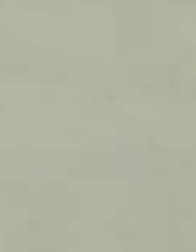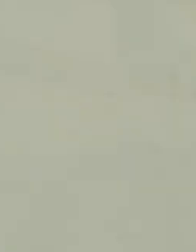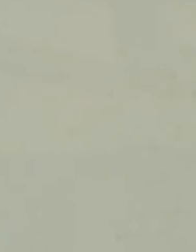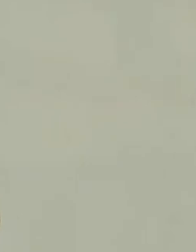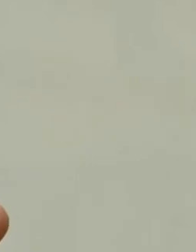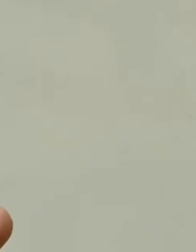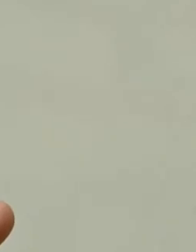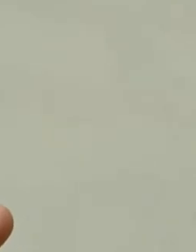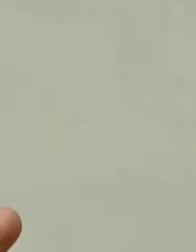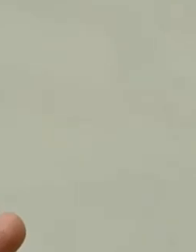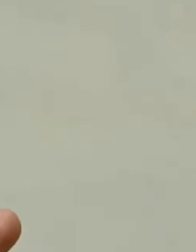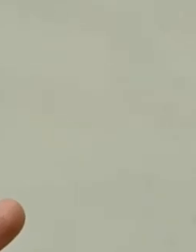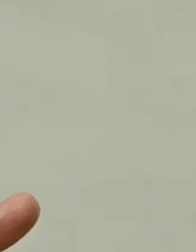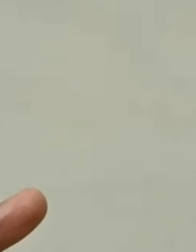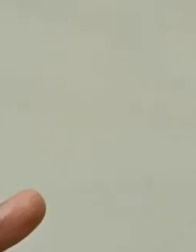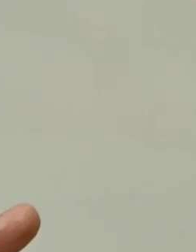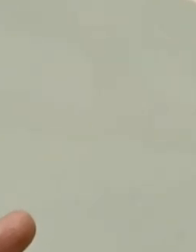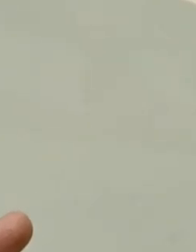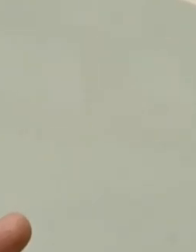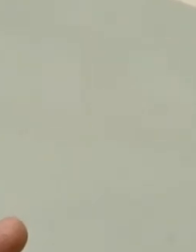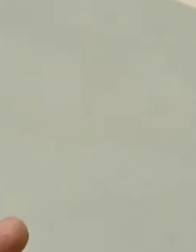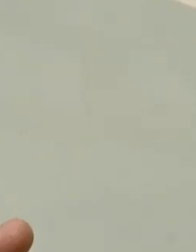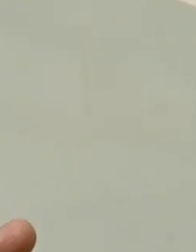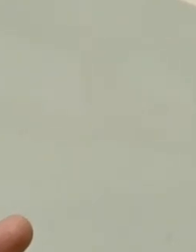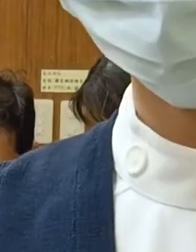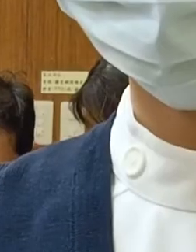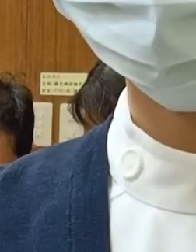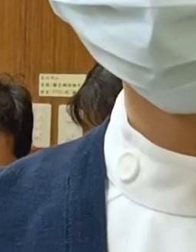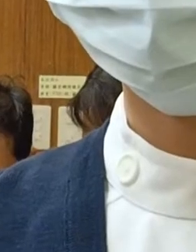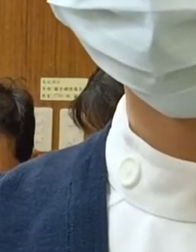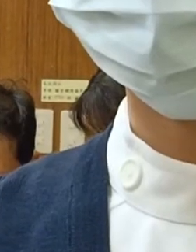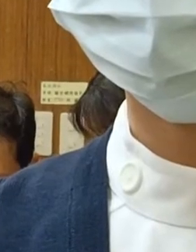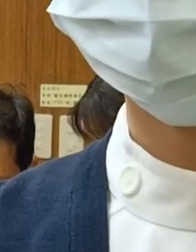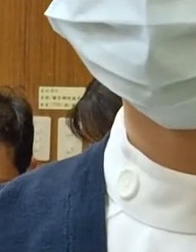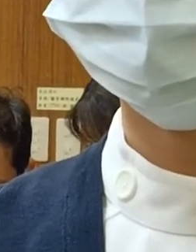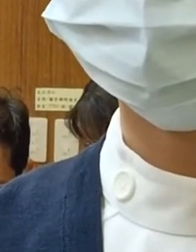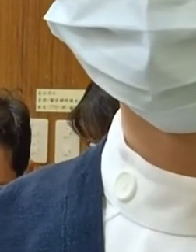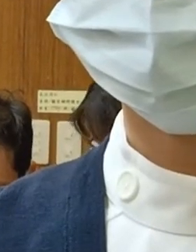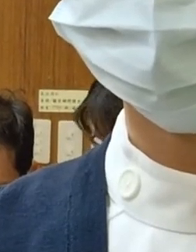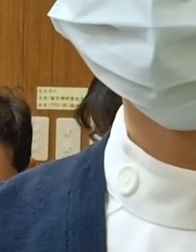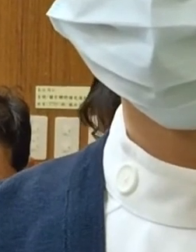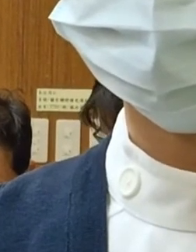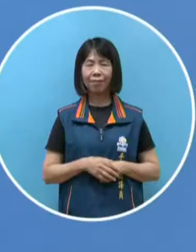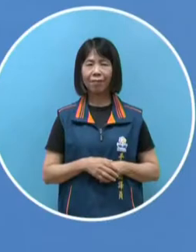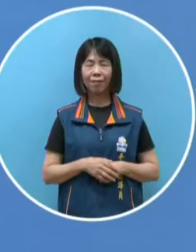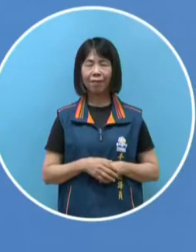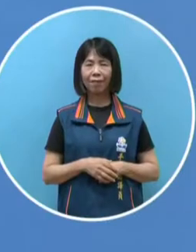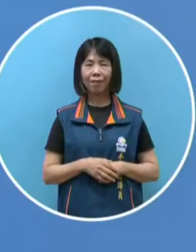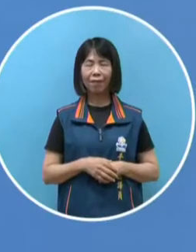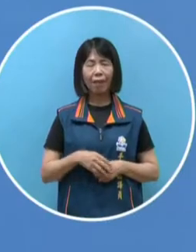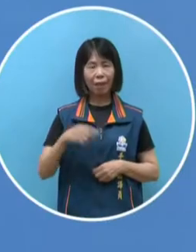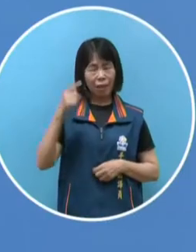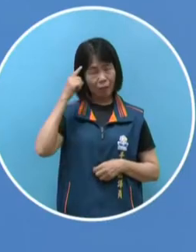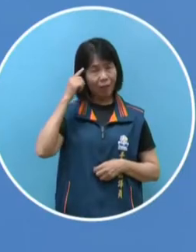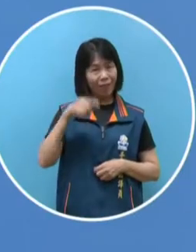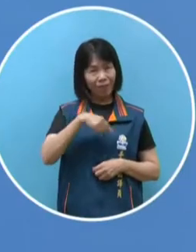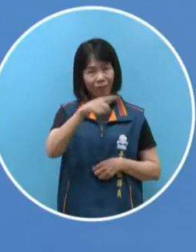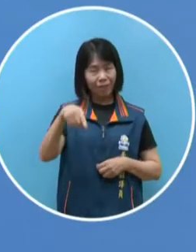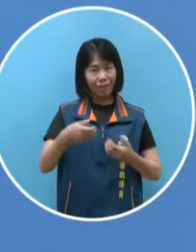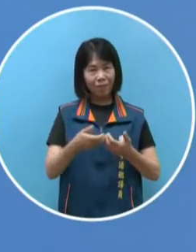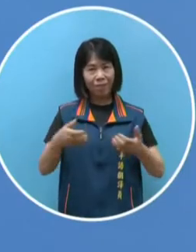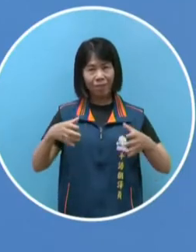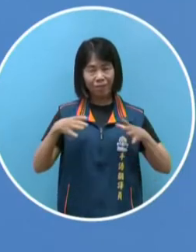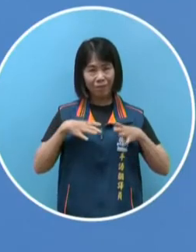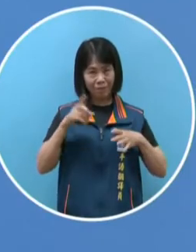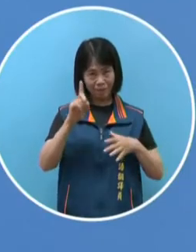以尽量礼让比较需要施打疫苗的人来进行施打。 其实很想跟乡亲分享一个非常重要一